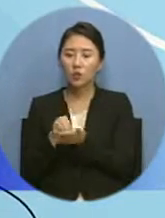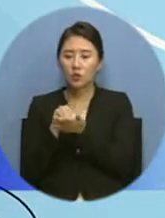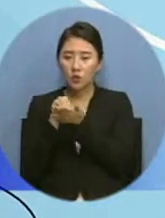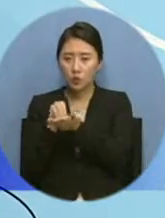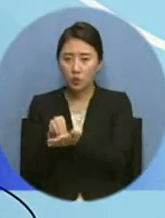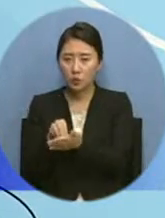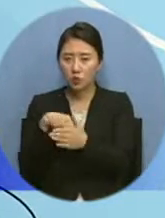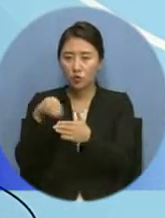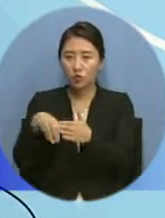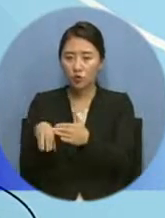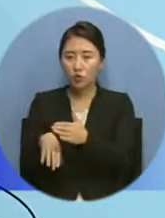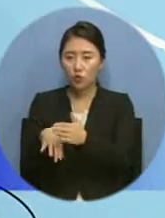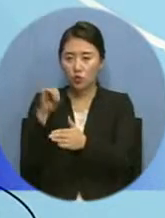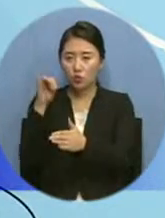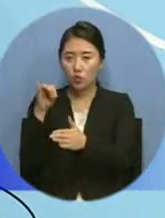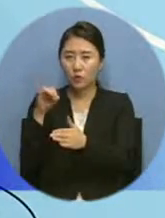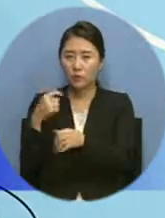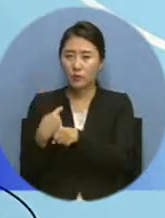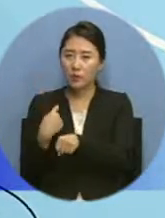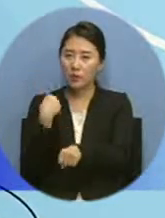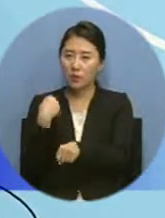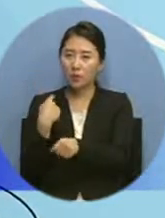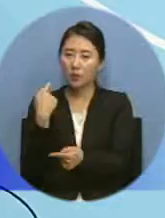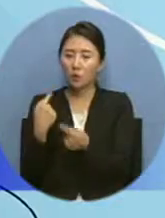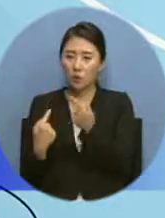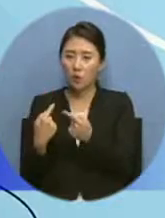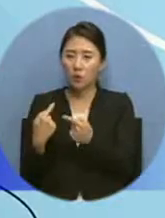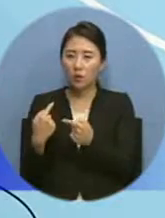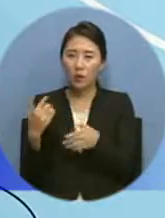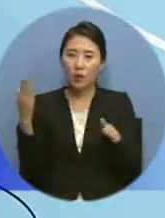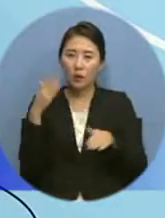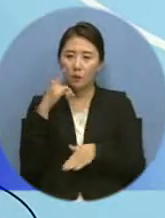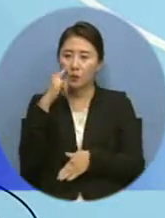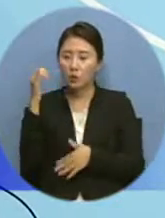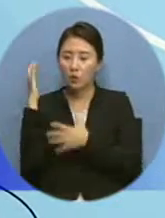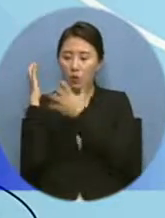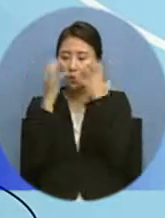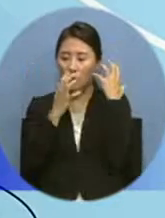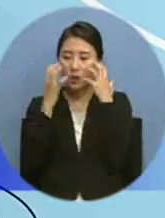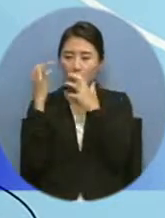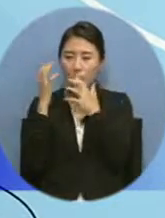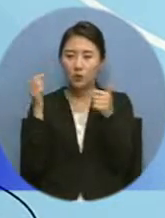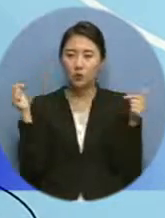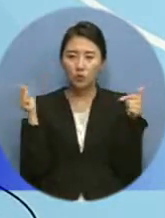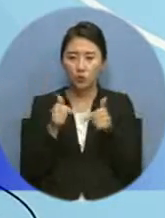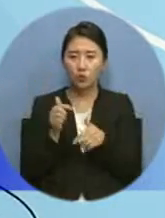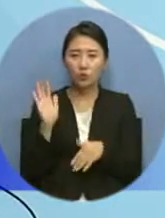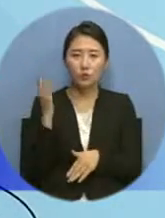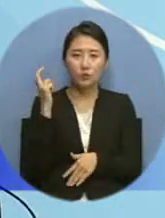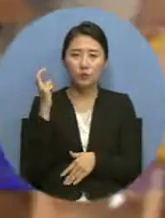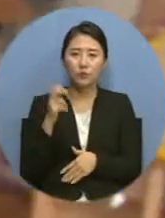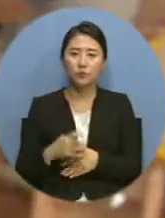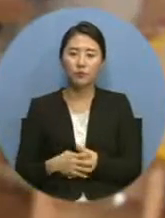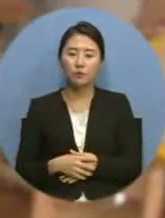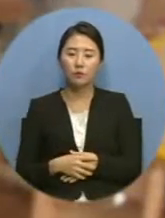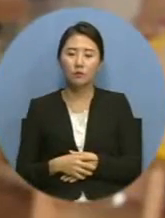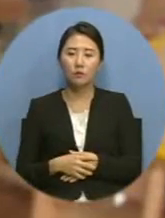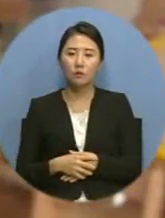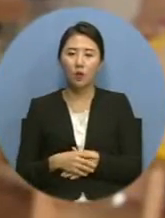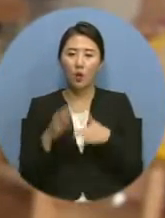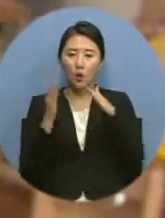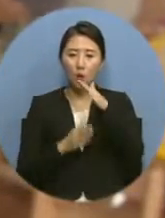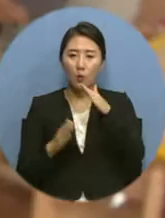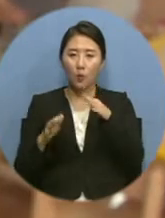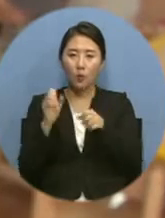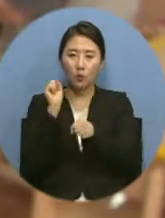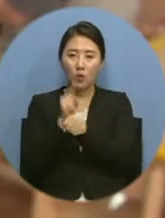접수와 추첨이 예년보다는 또 학부모들이 겪어야 될 혼란이 좀 줄어들지 않을까.